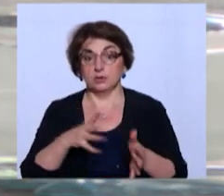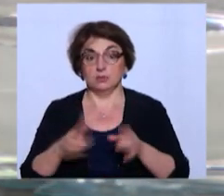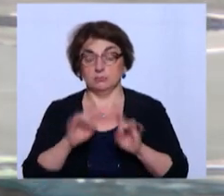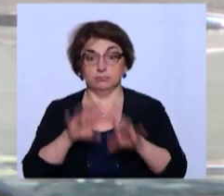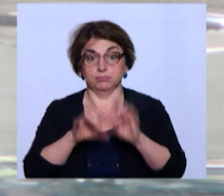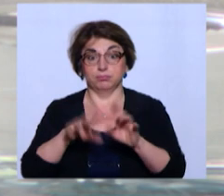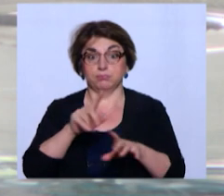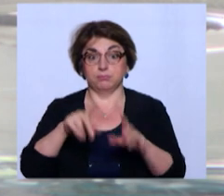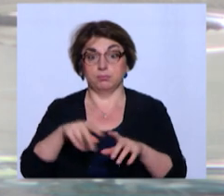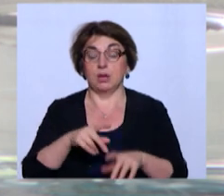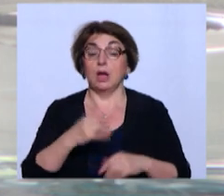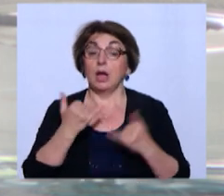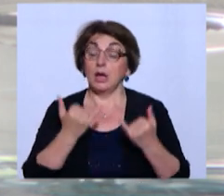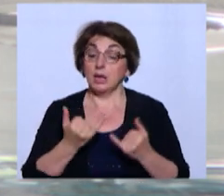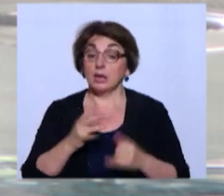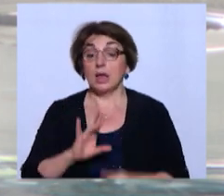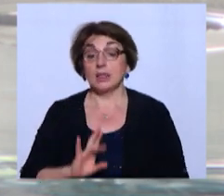ნახოთ ნატრიუმის რეაქცია წყალთან.